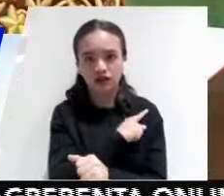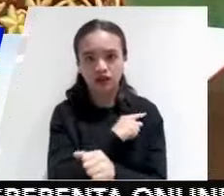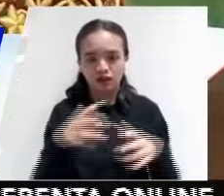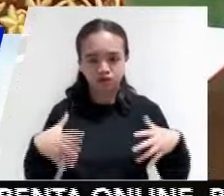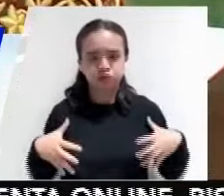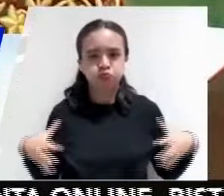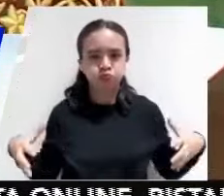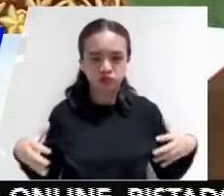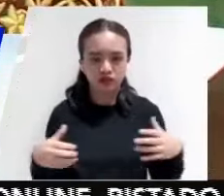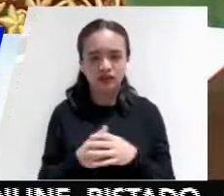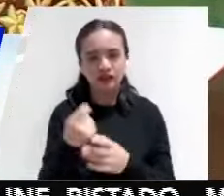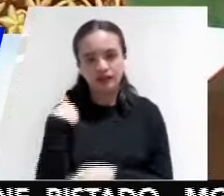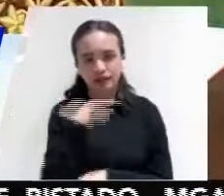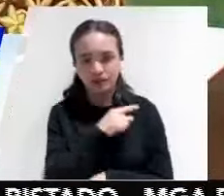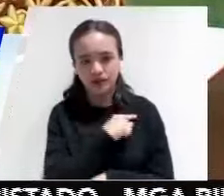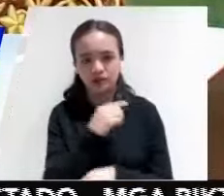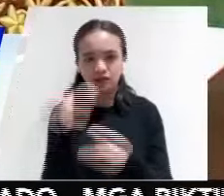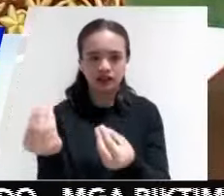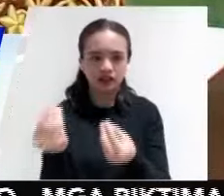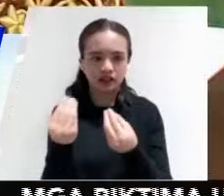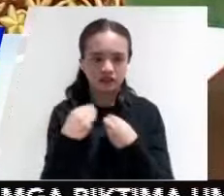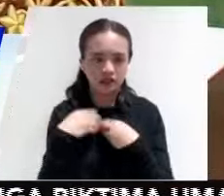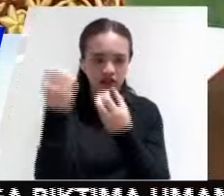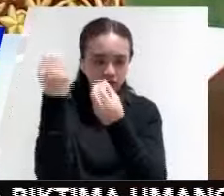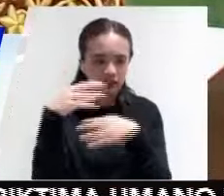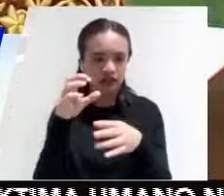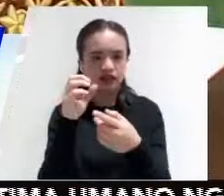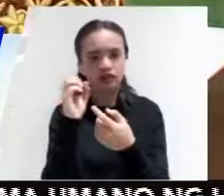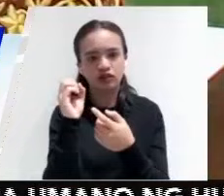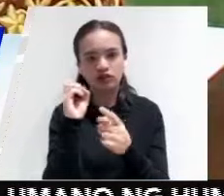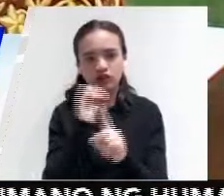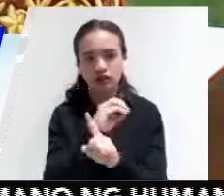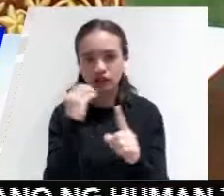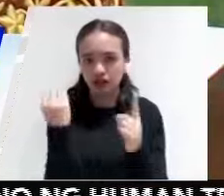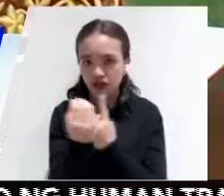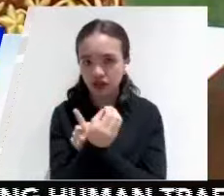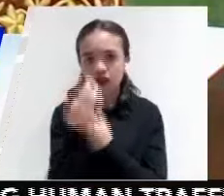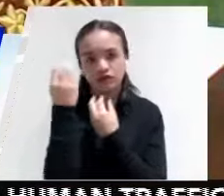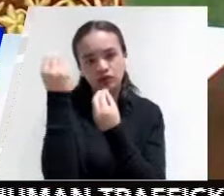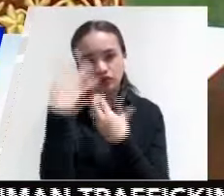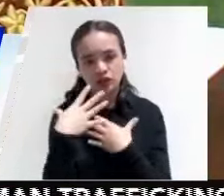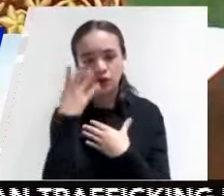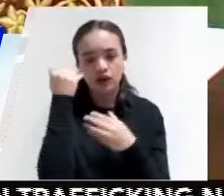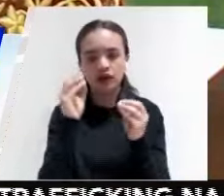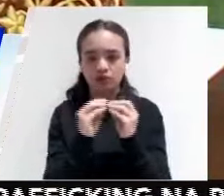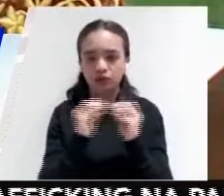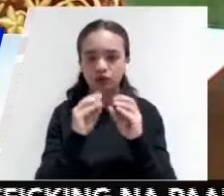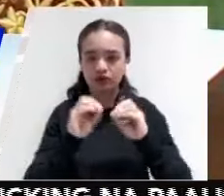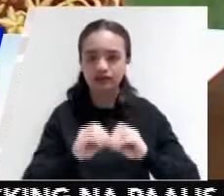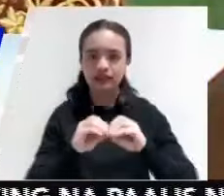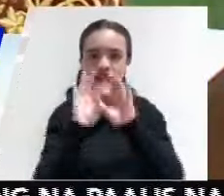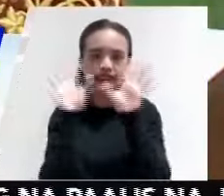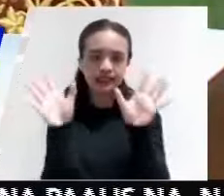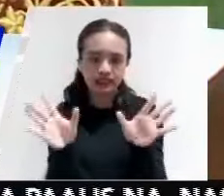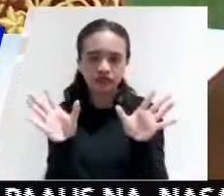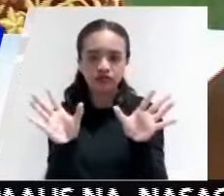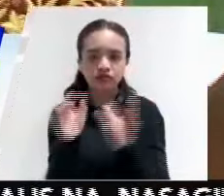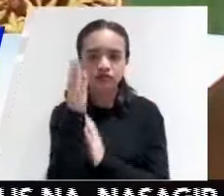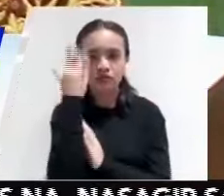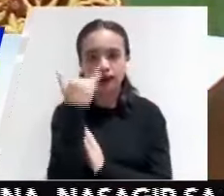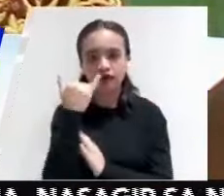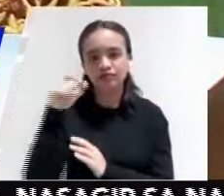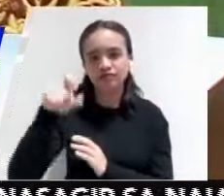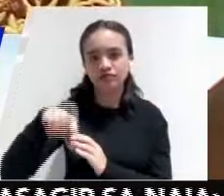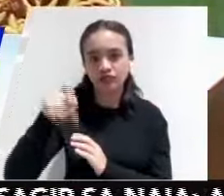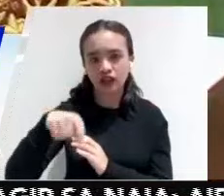kami ng mga orientation, formation, para mas maliwanagan po kami kung bakit kailangang ibalik yung